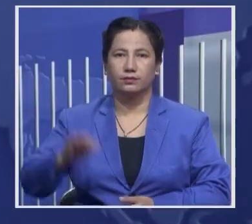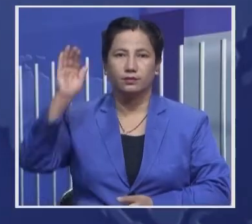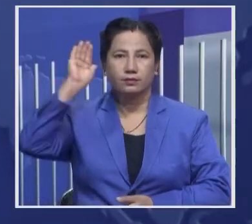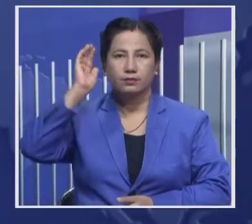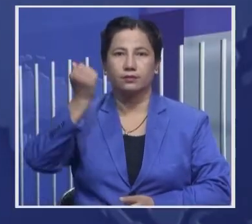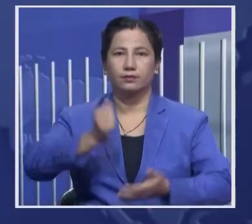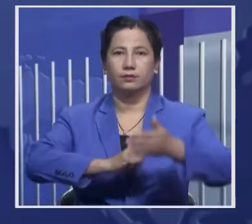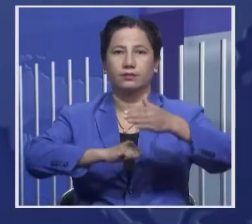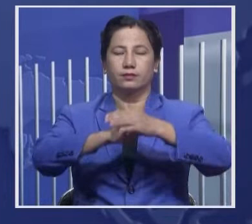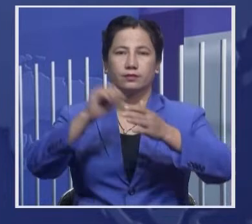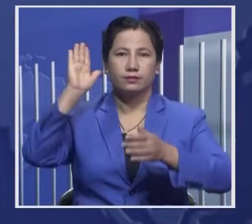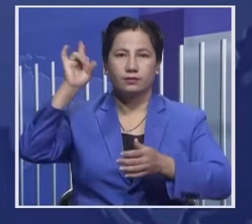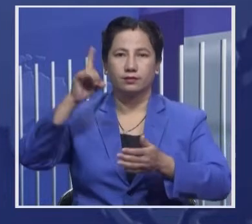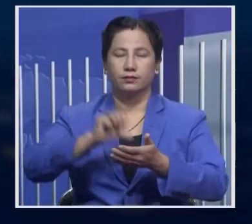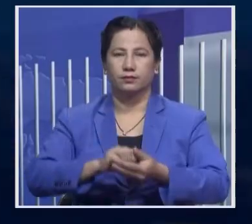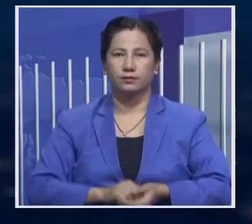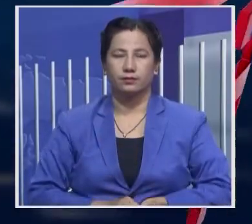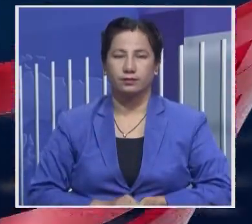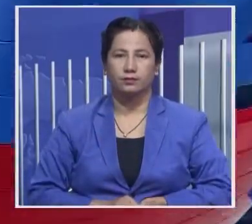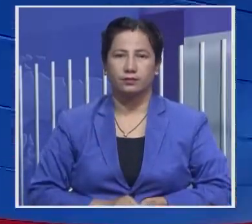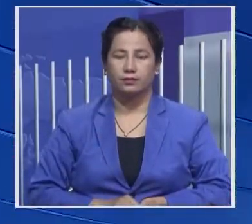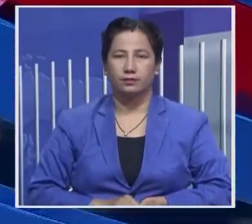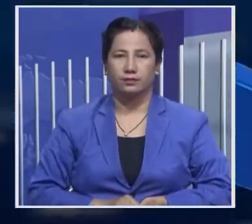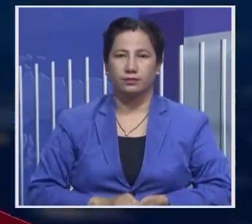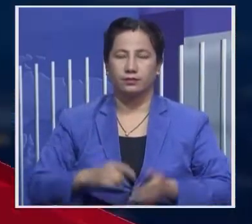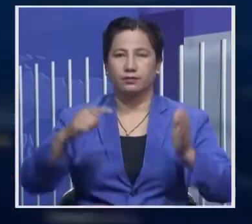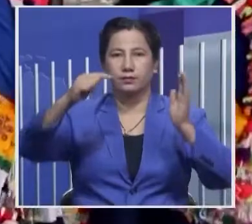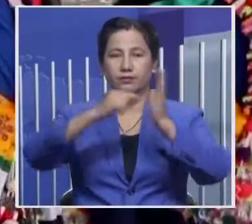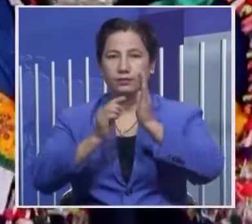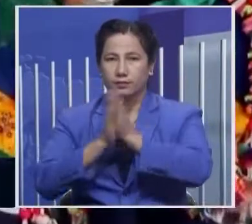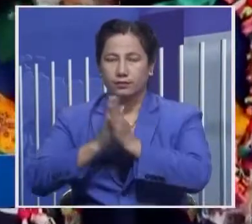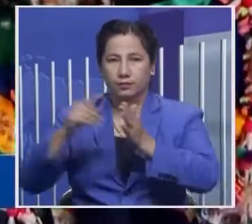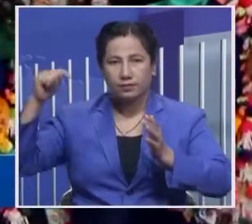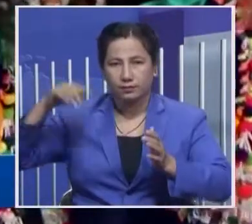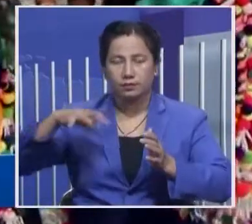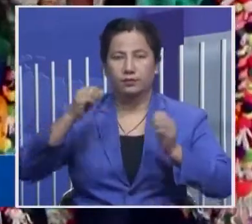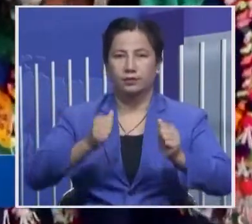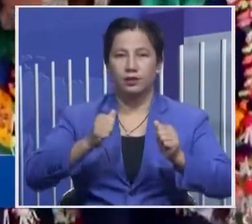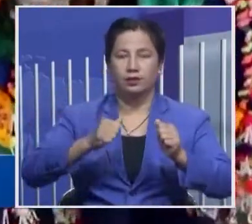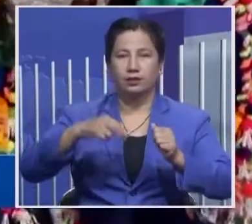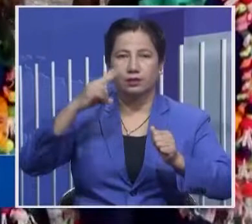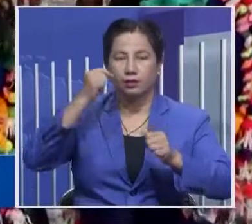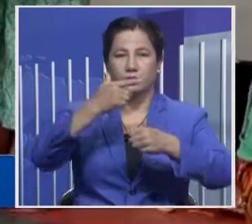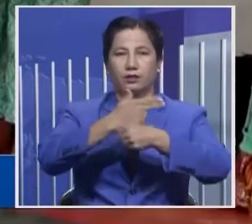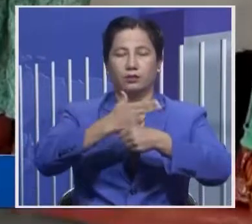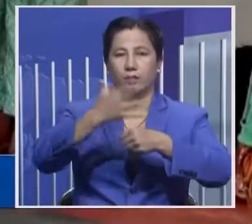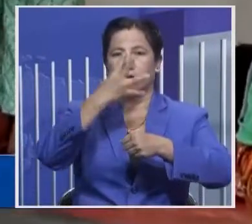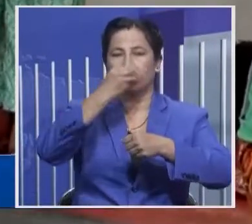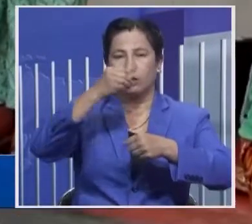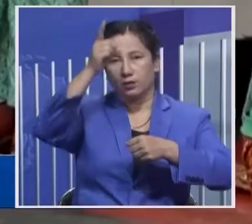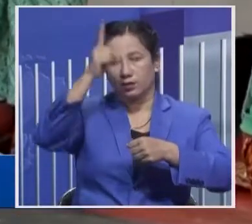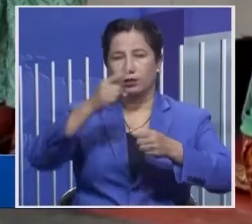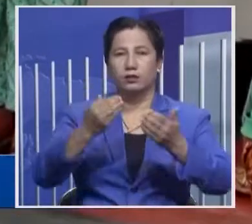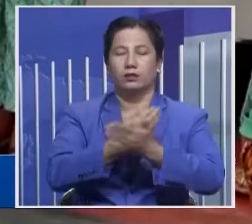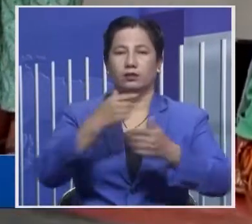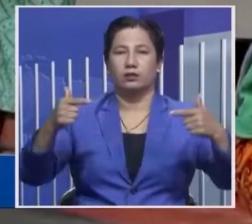समाचारको अन्त्यमा प्रमुख समाचार पुनः एकपटक। कैलाली र कञ्चनपुरमा बसोबास गर्ने राणा थारू समुदायको मौलिक संस्कृति जगेर्नामा